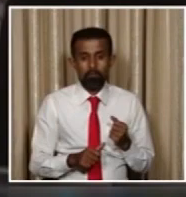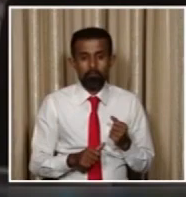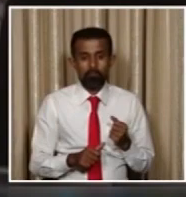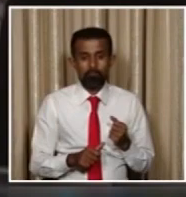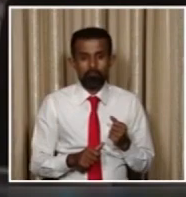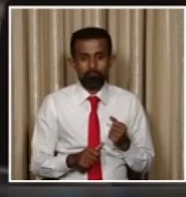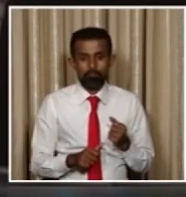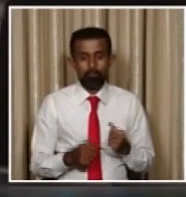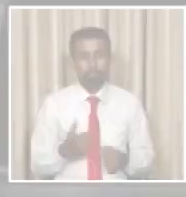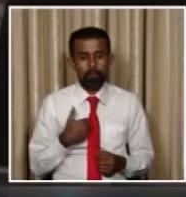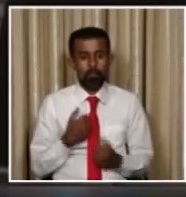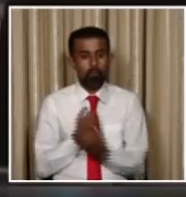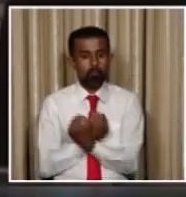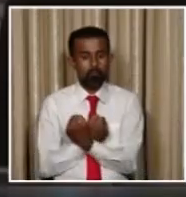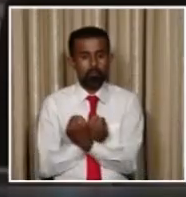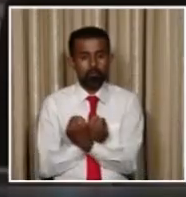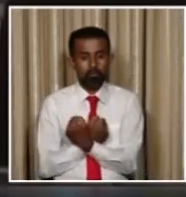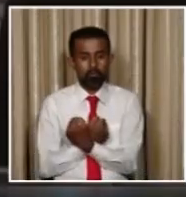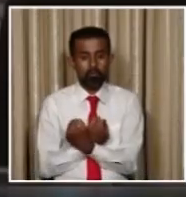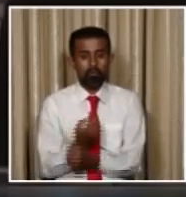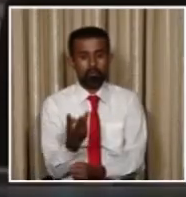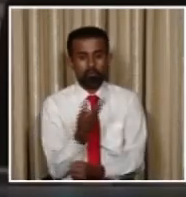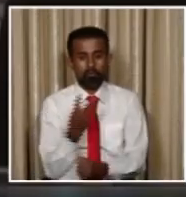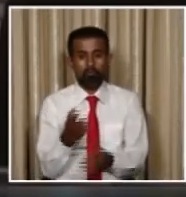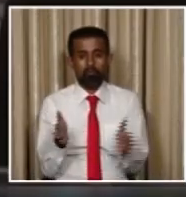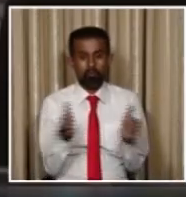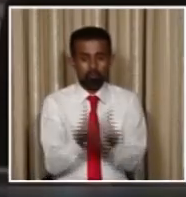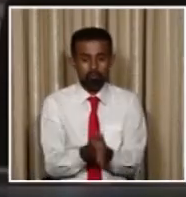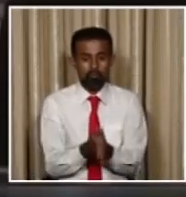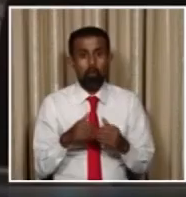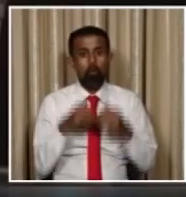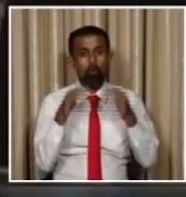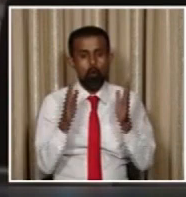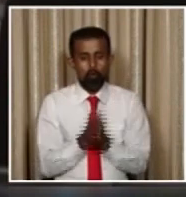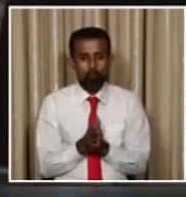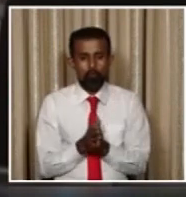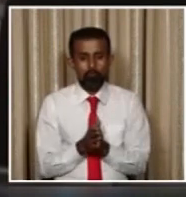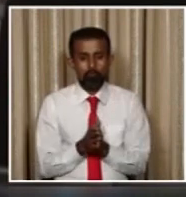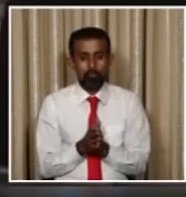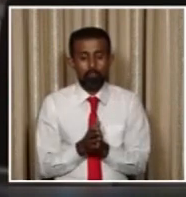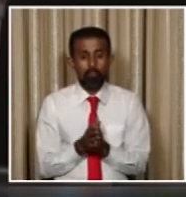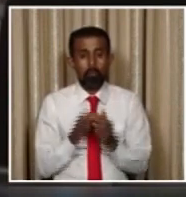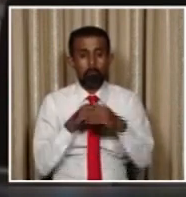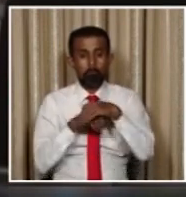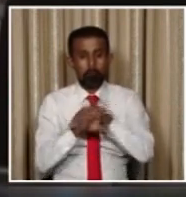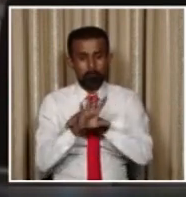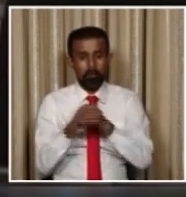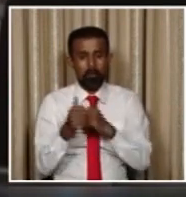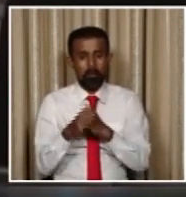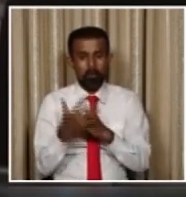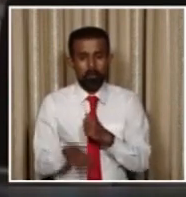පිරිසකුයි අපේ පොලිසියයි එකතු වෙලා ඉඳගෙන කරුණා කරලා මේක බලන්න ප්‍රසන්ටේෂන්